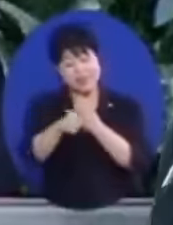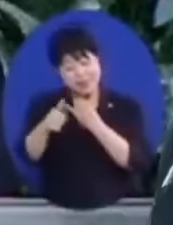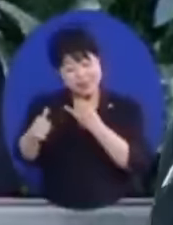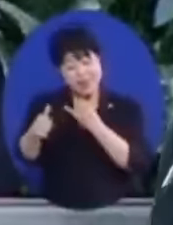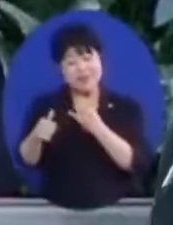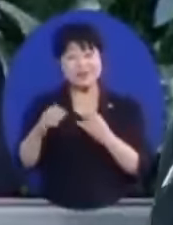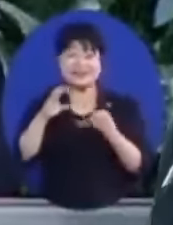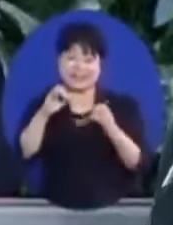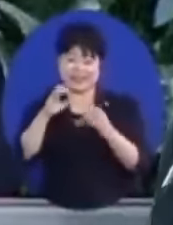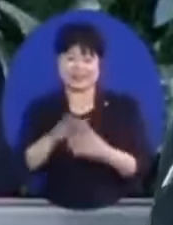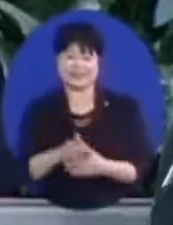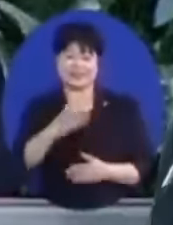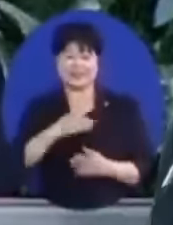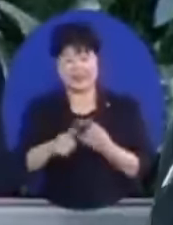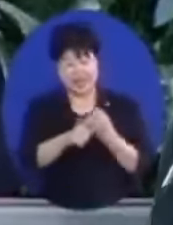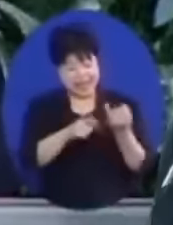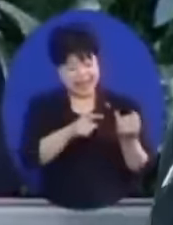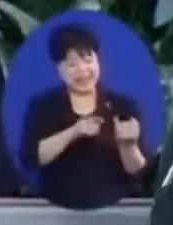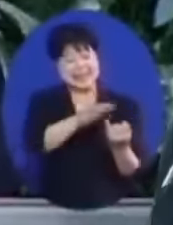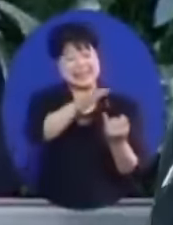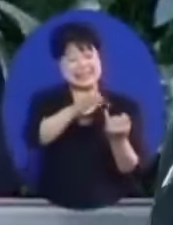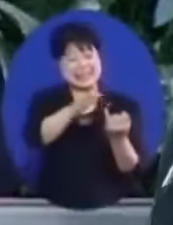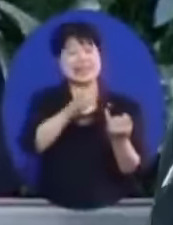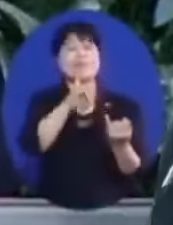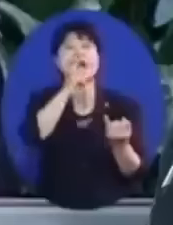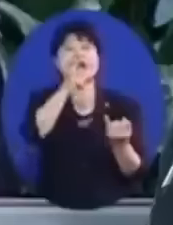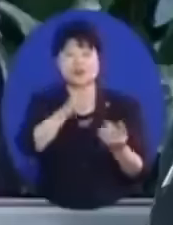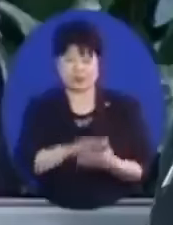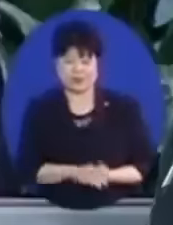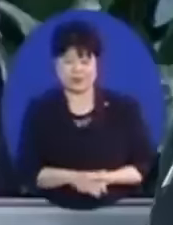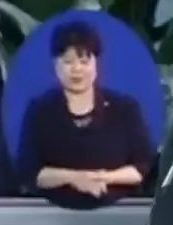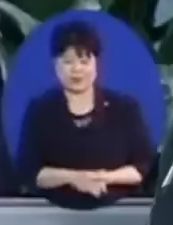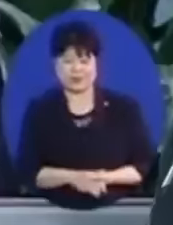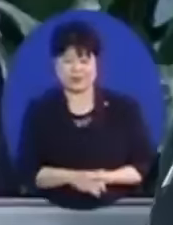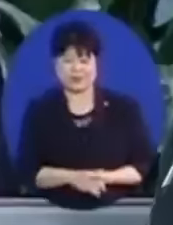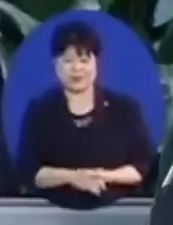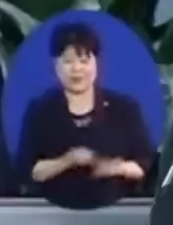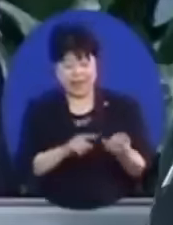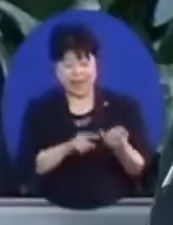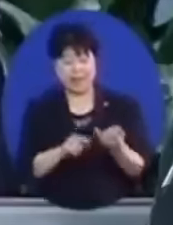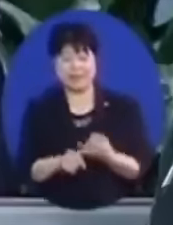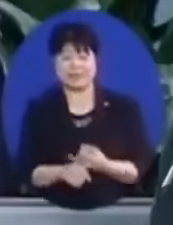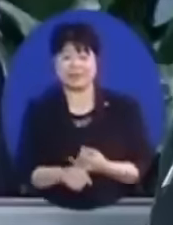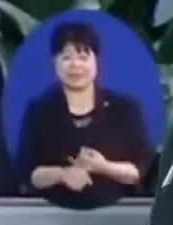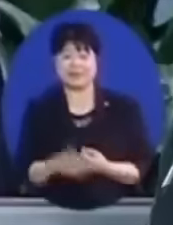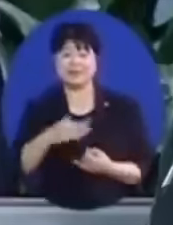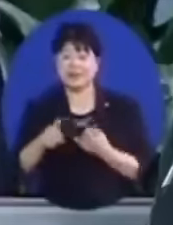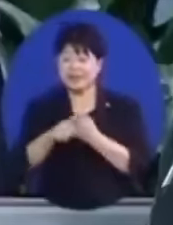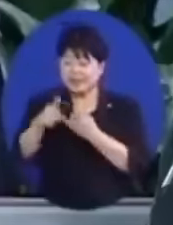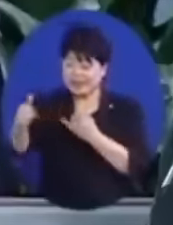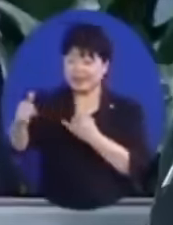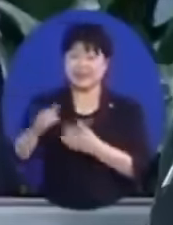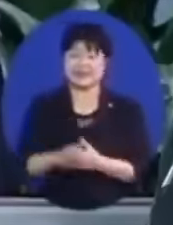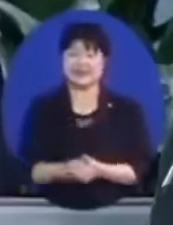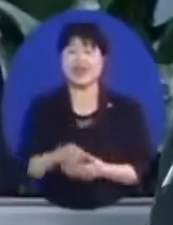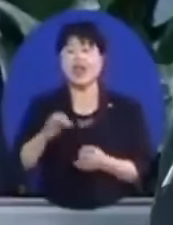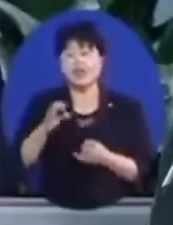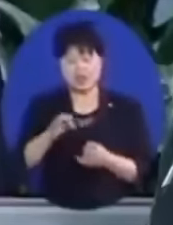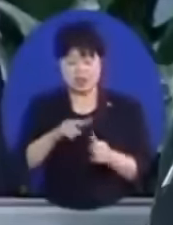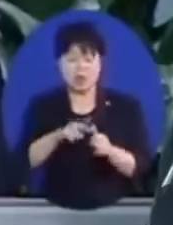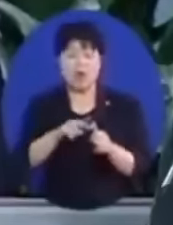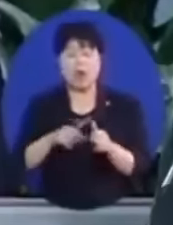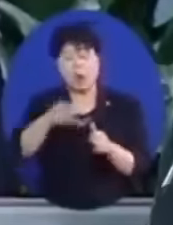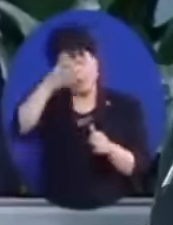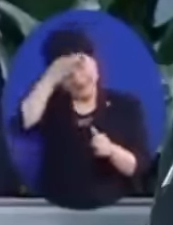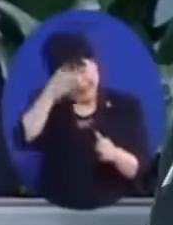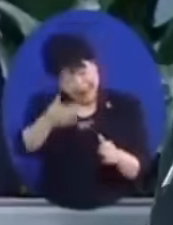이렇게 대답했습니다. 전 아내에게 늘 사랑해요라고 말하죠. 그 아내는 말하기를 전 남편에게 늘 여보